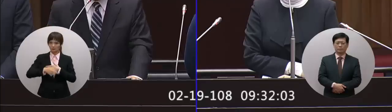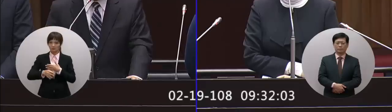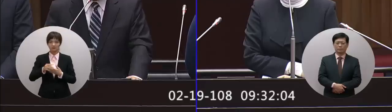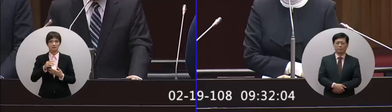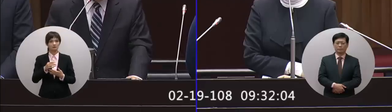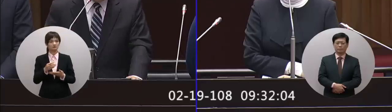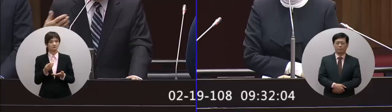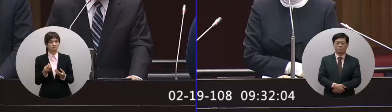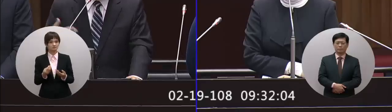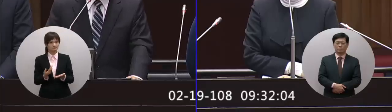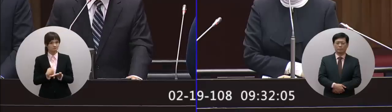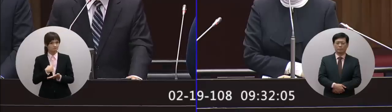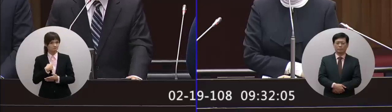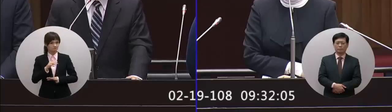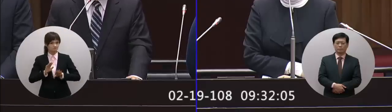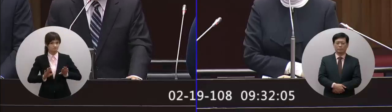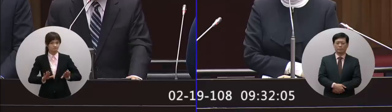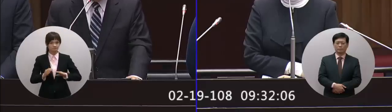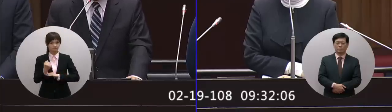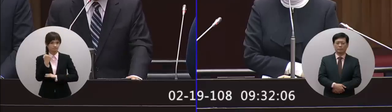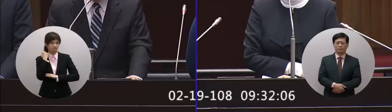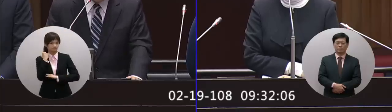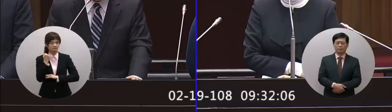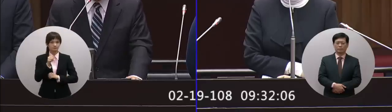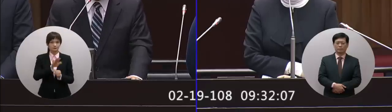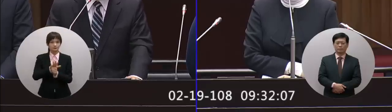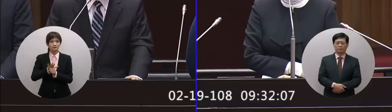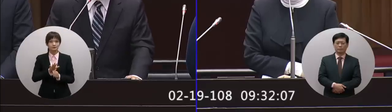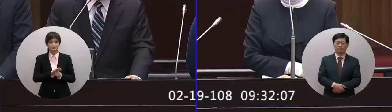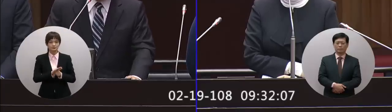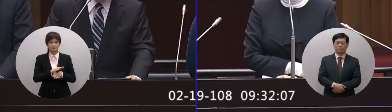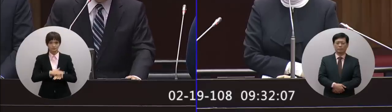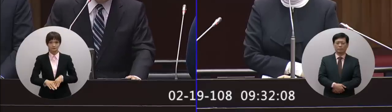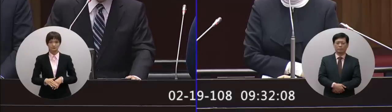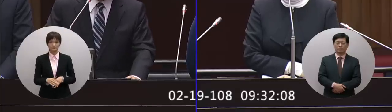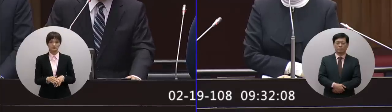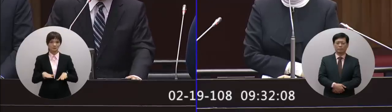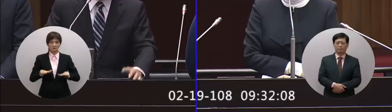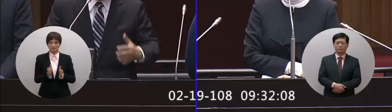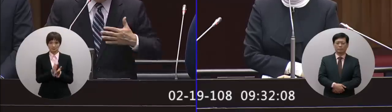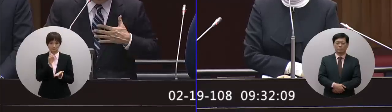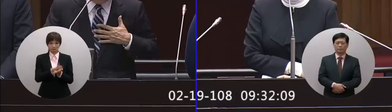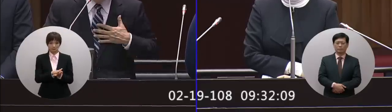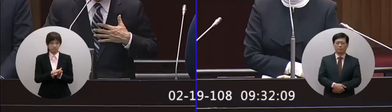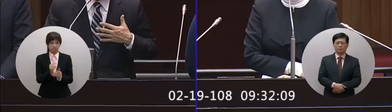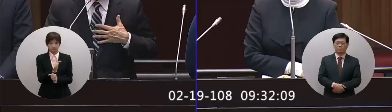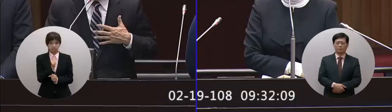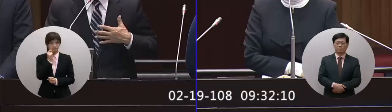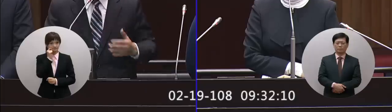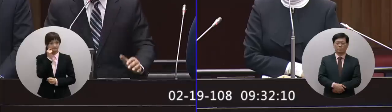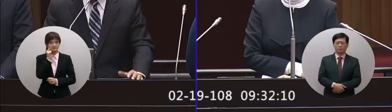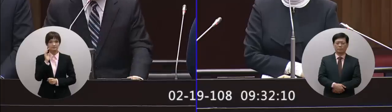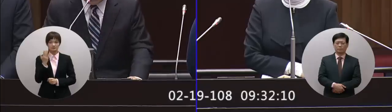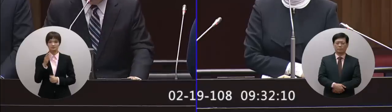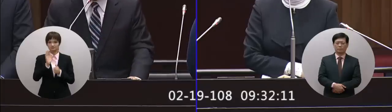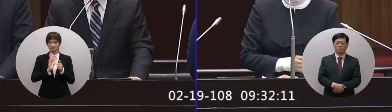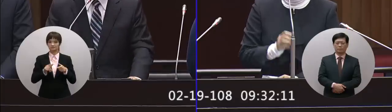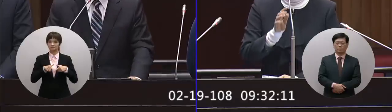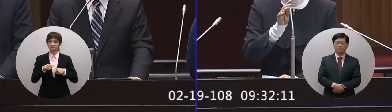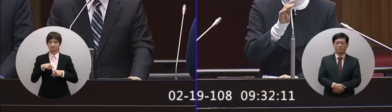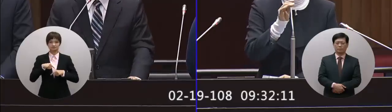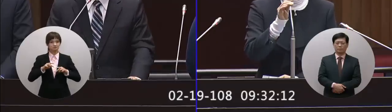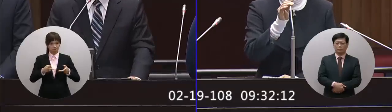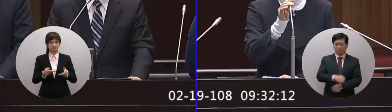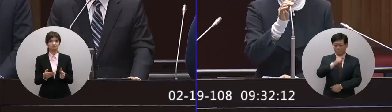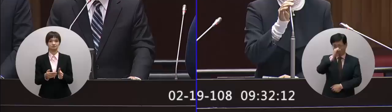我们尽量来做，但是当然一时之间也难以全部到位，总之态度上是这样